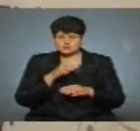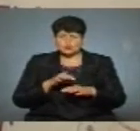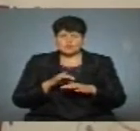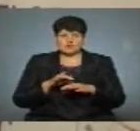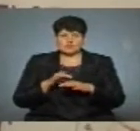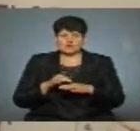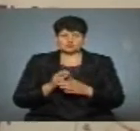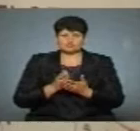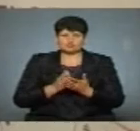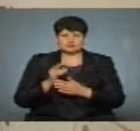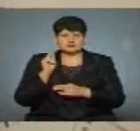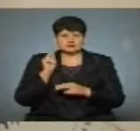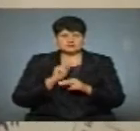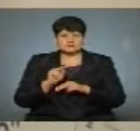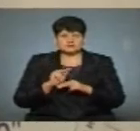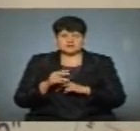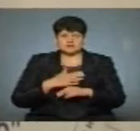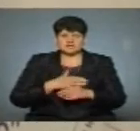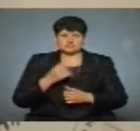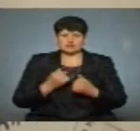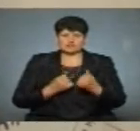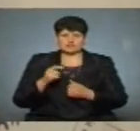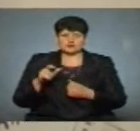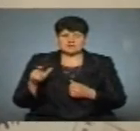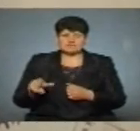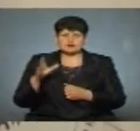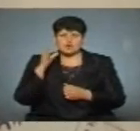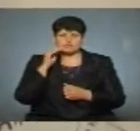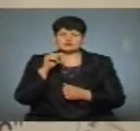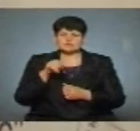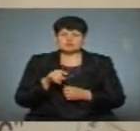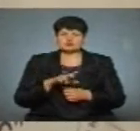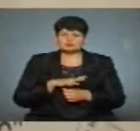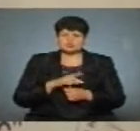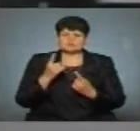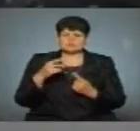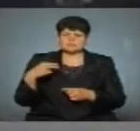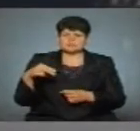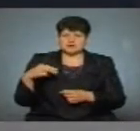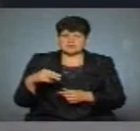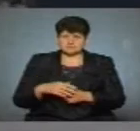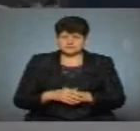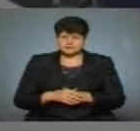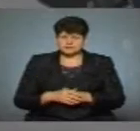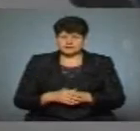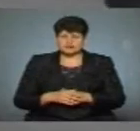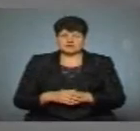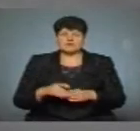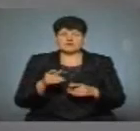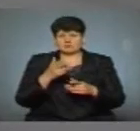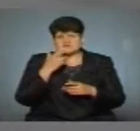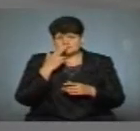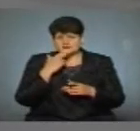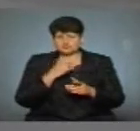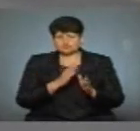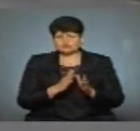проводимо стажування водіїв наших, враховуючи те, що була якась перерва трошки. У звичному режимі, який був